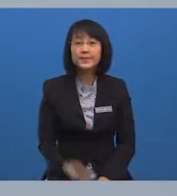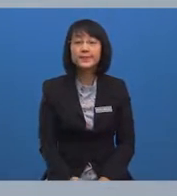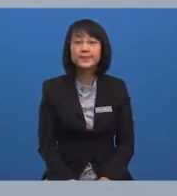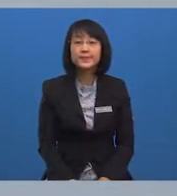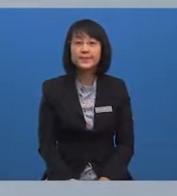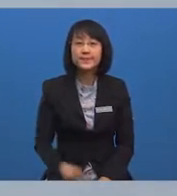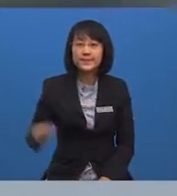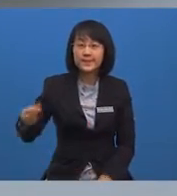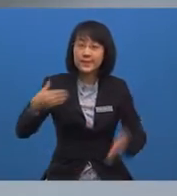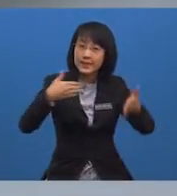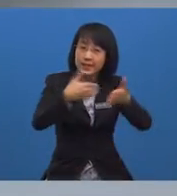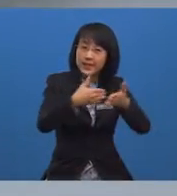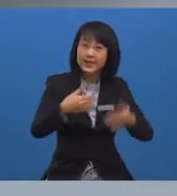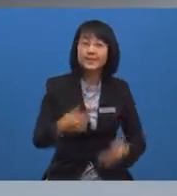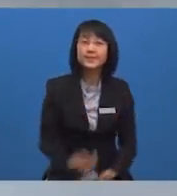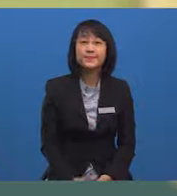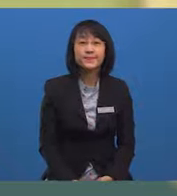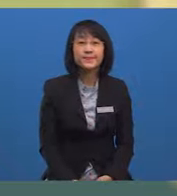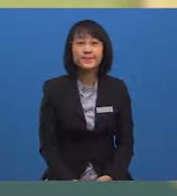Dekatkan magnet pada objek.